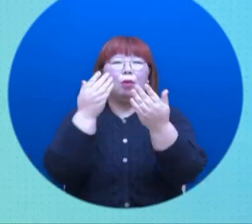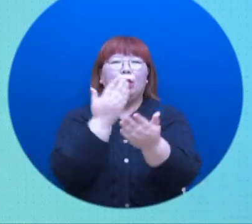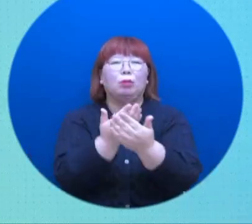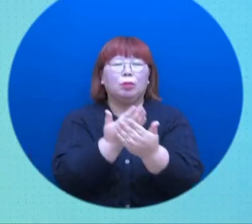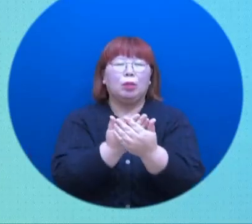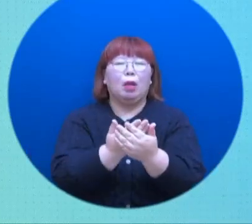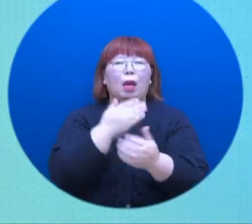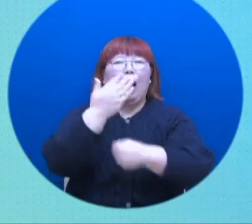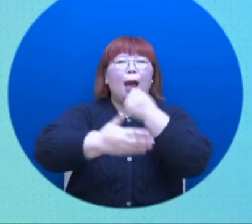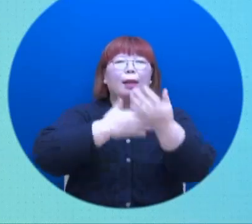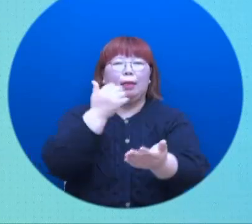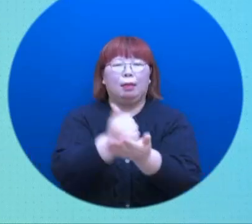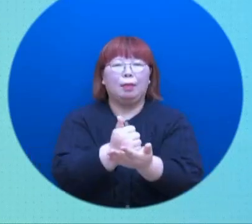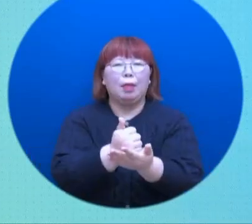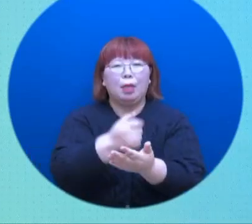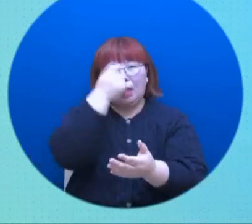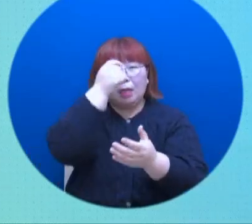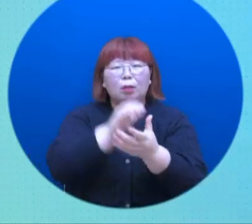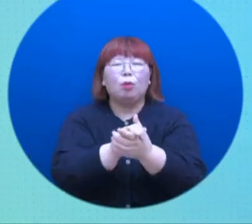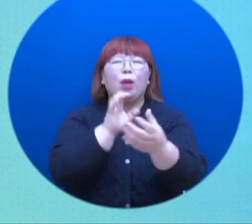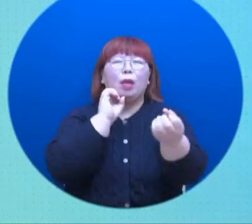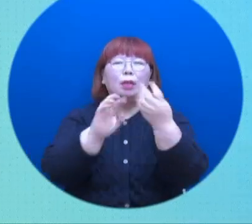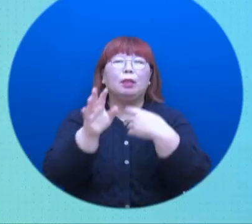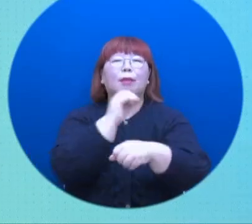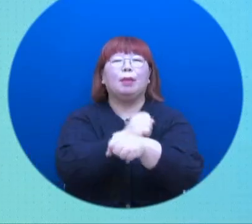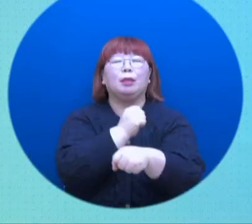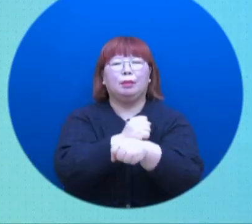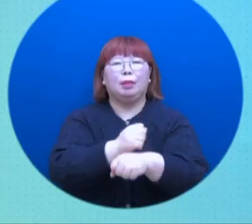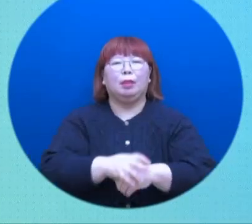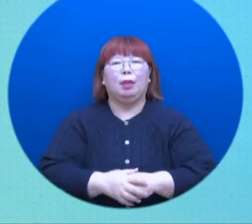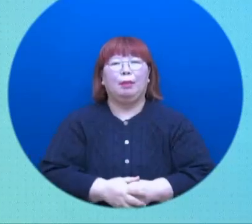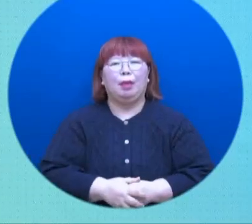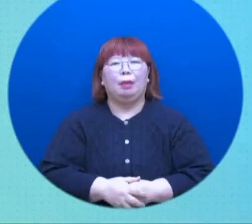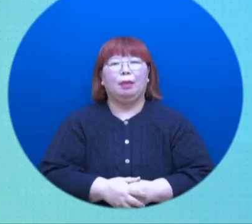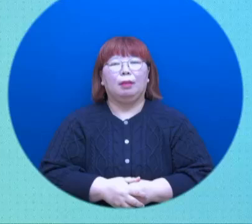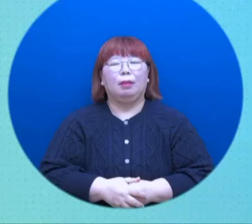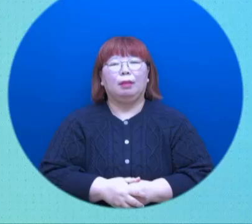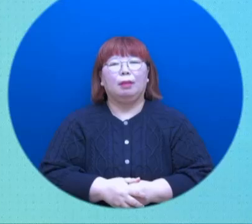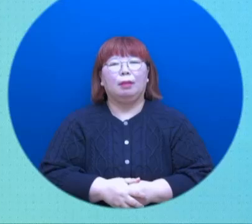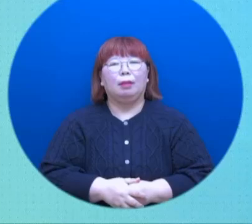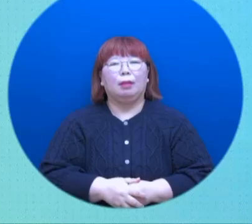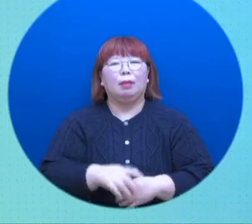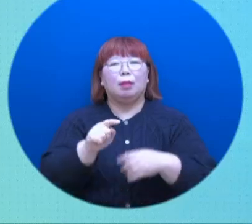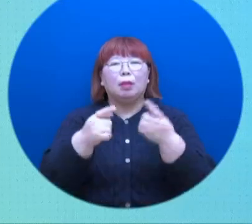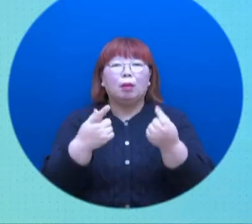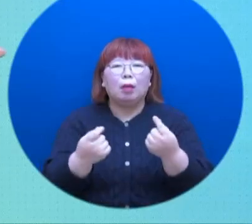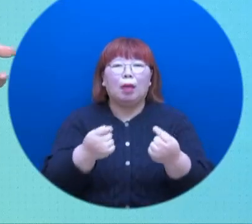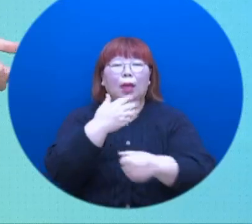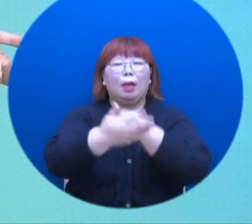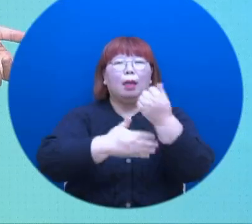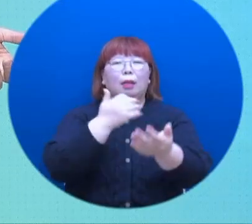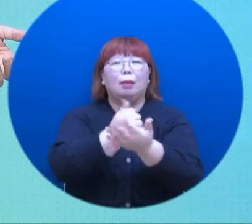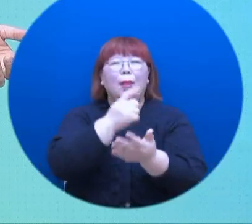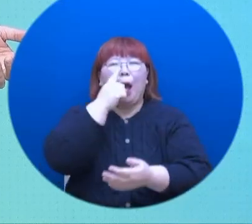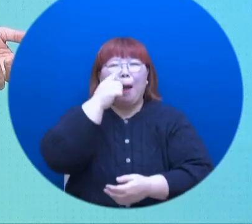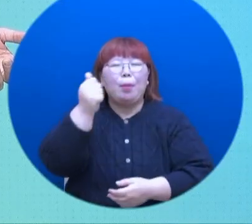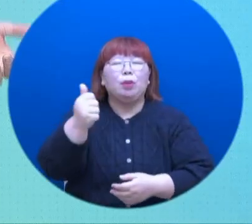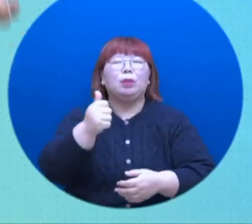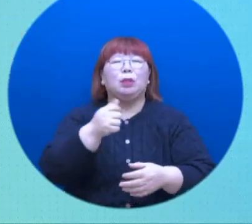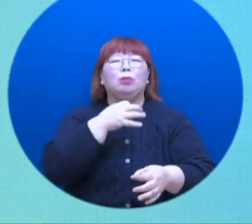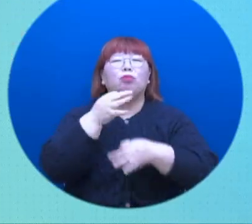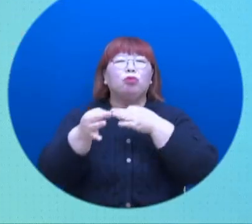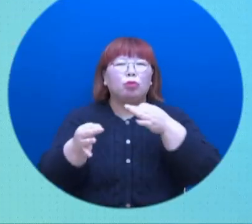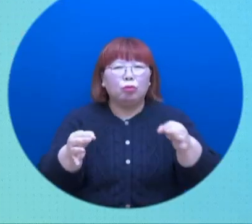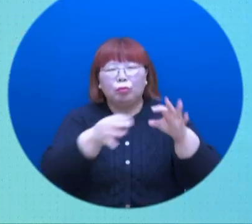주옵소서. 하나님께서 기도에 응답하실 것입니다. 그렇게 하나님 아버지를 부르며 올